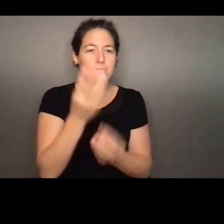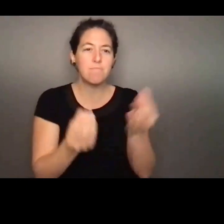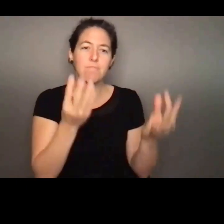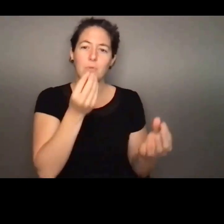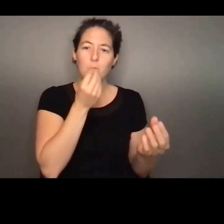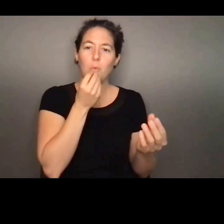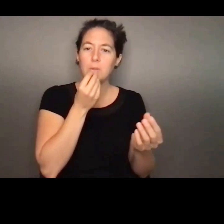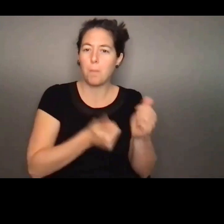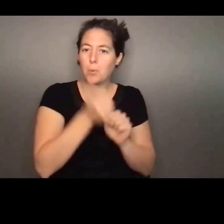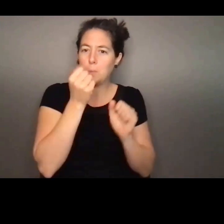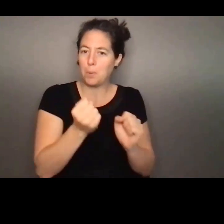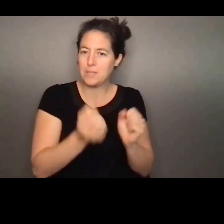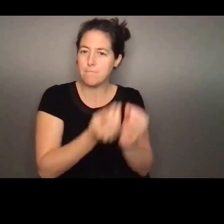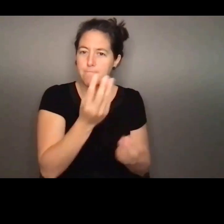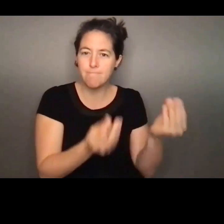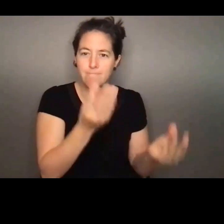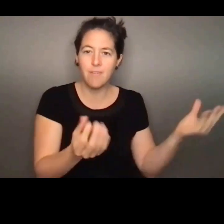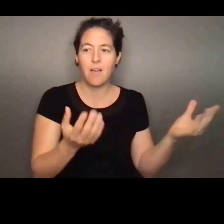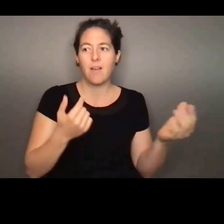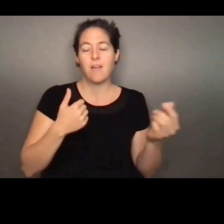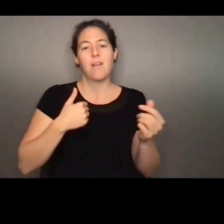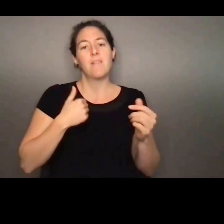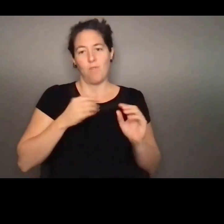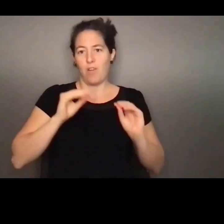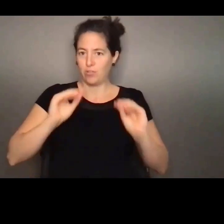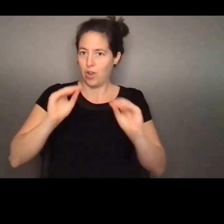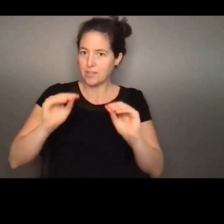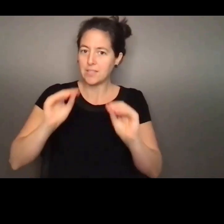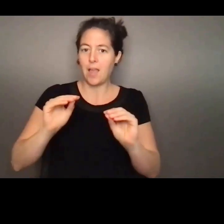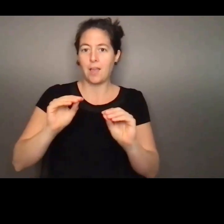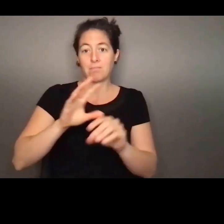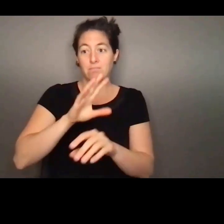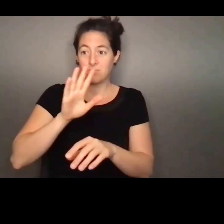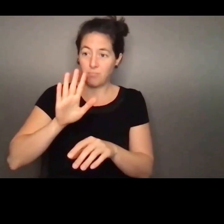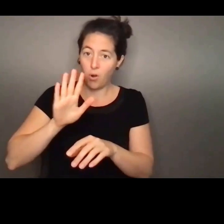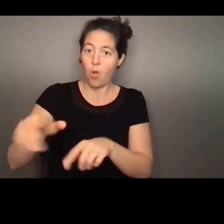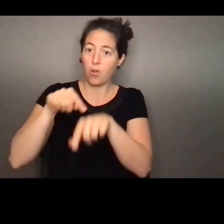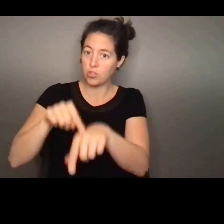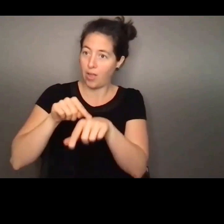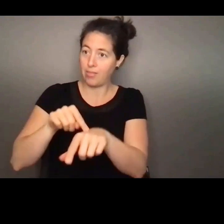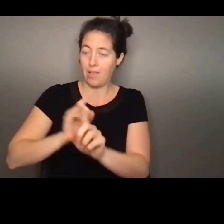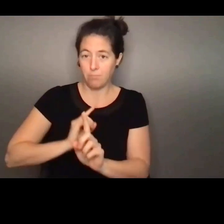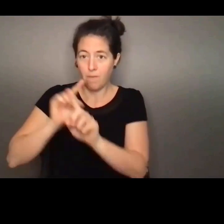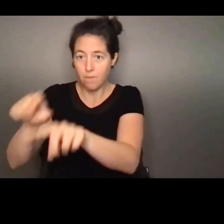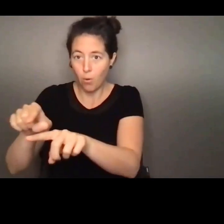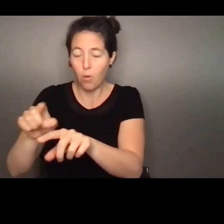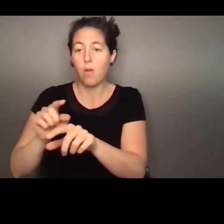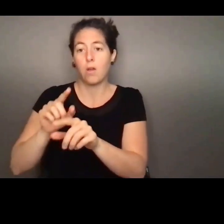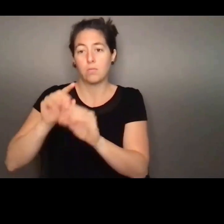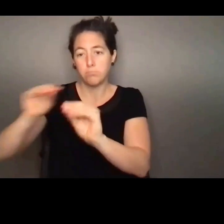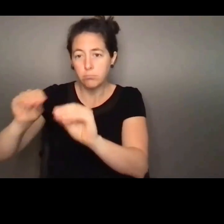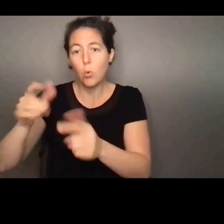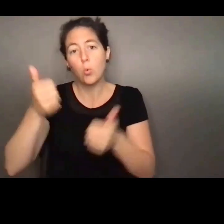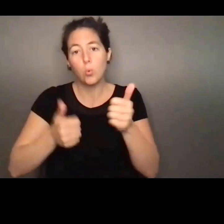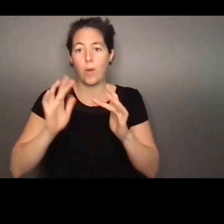Et puis, moi, je leur enseigne dans leur propre jardin, je leur enseigne en ligne aussi, je